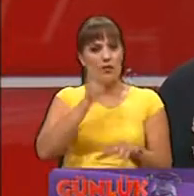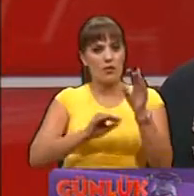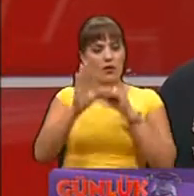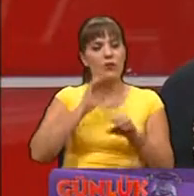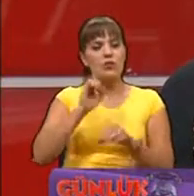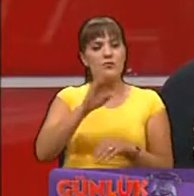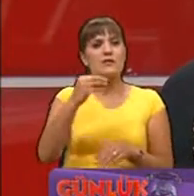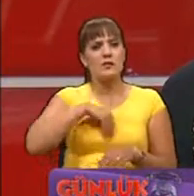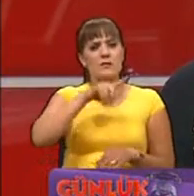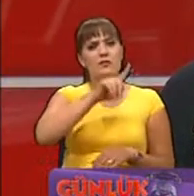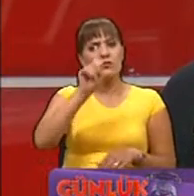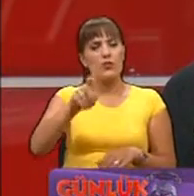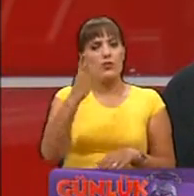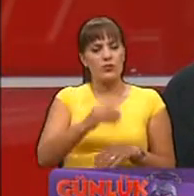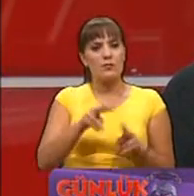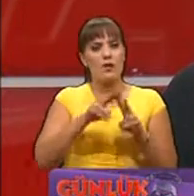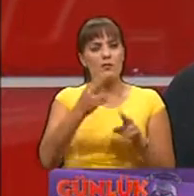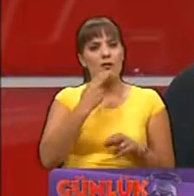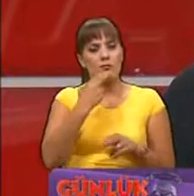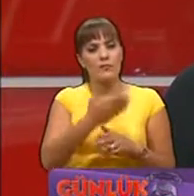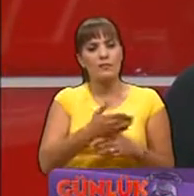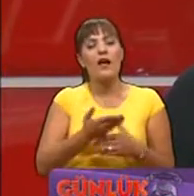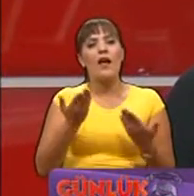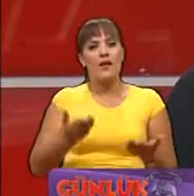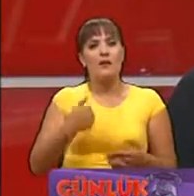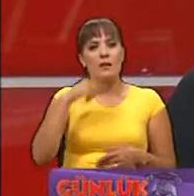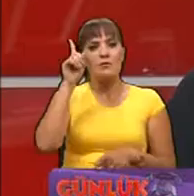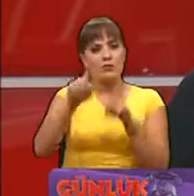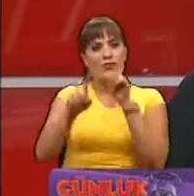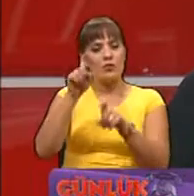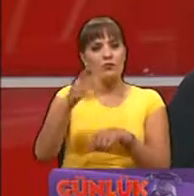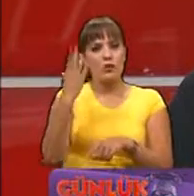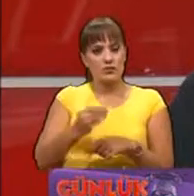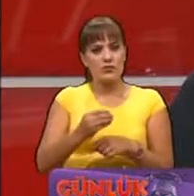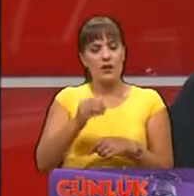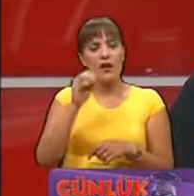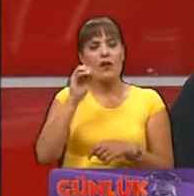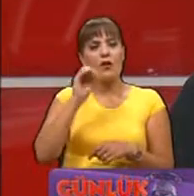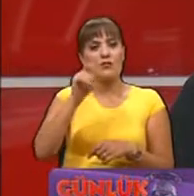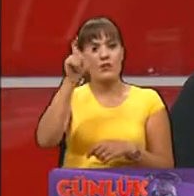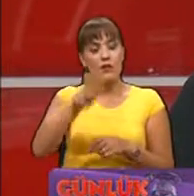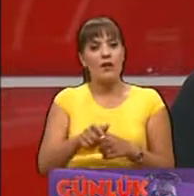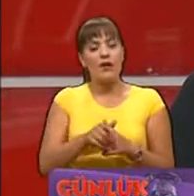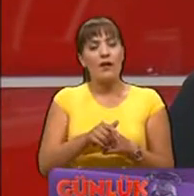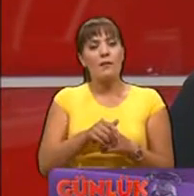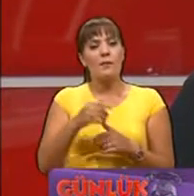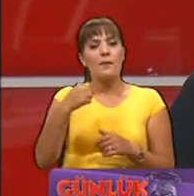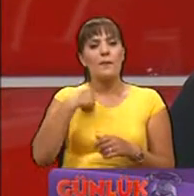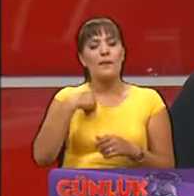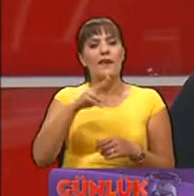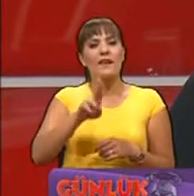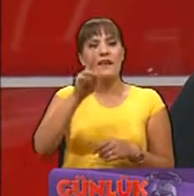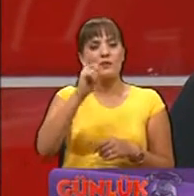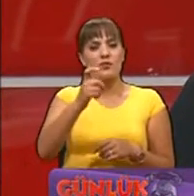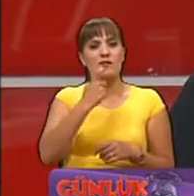öğreniyoruz hocamdan. Sanıyorum sizin de sorunuz olacak Mahmure Hanım. Evet, benim de sorum olacak hocamıza. Benim dedem